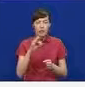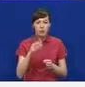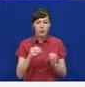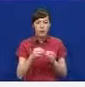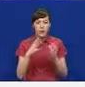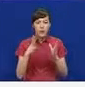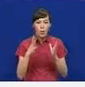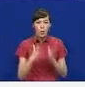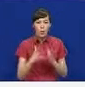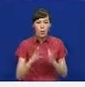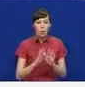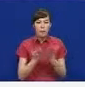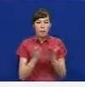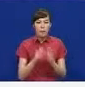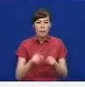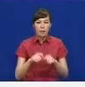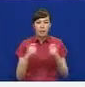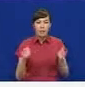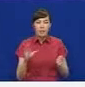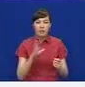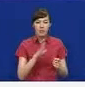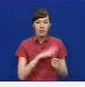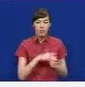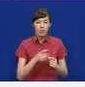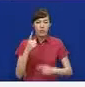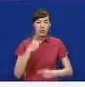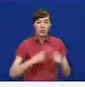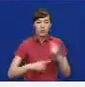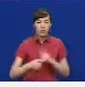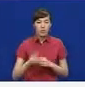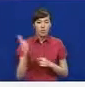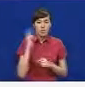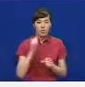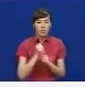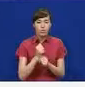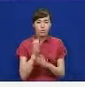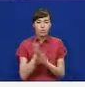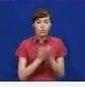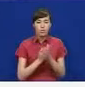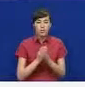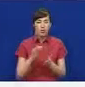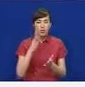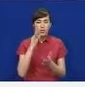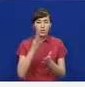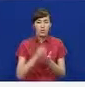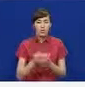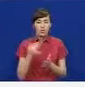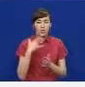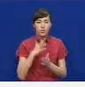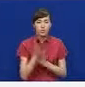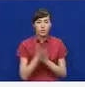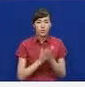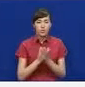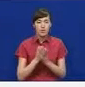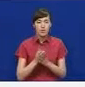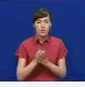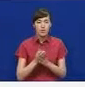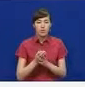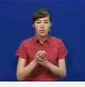кітабы оқырман назарына жол тартқан. Елге оралған соң ұстаздық қызмет атқарды. Жауапты деген бірнеше қызметтің тізгінін